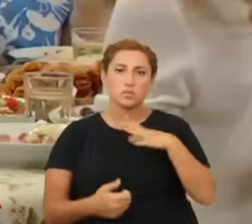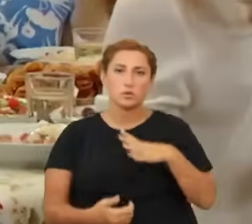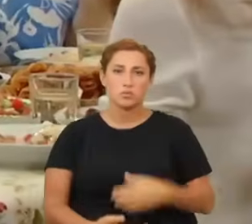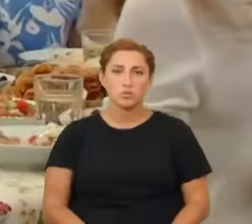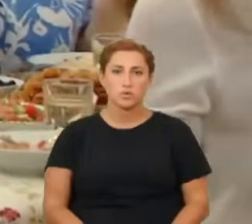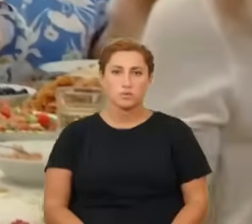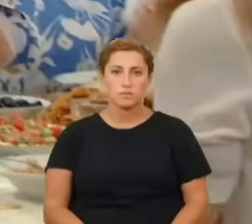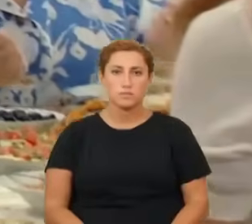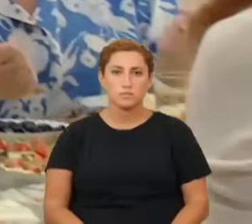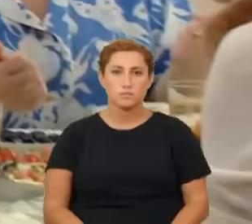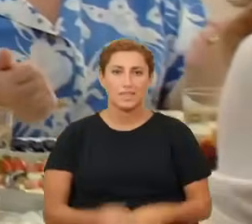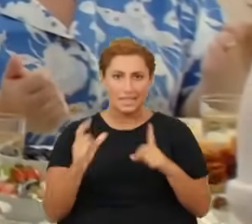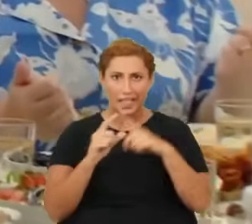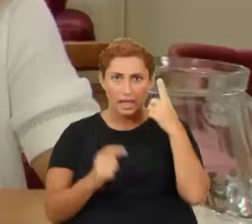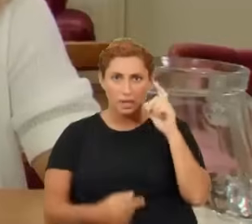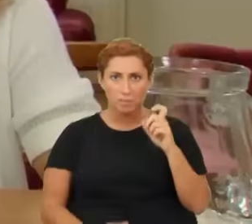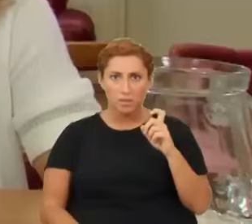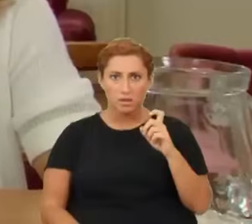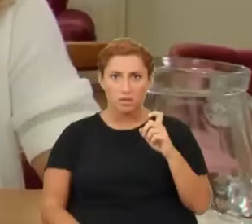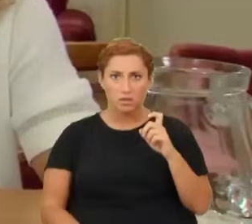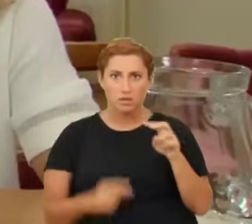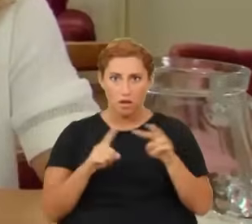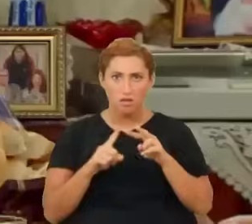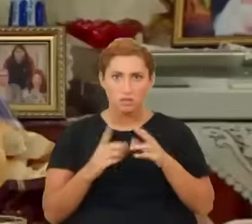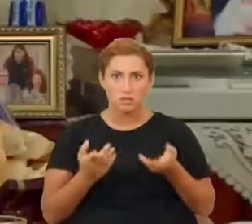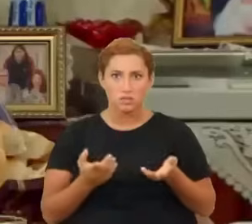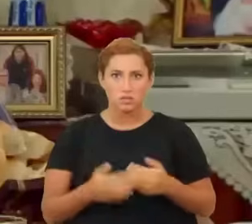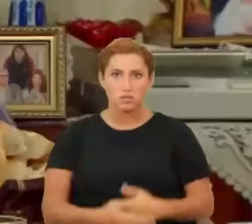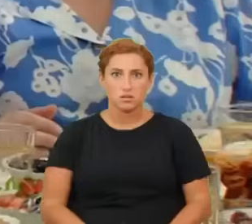istiyor. Dilek mi? Nazlı.